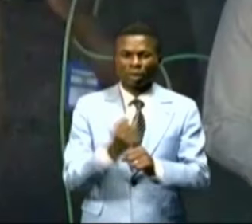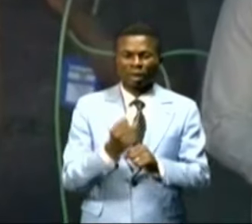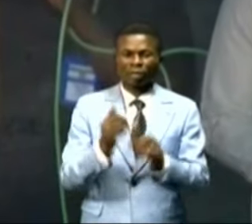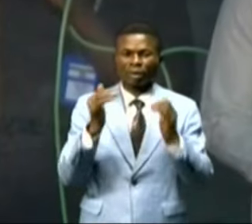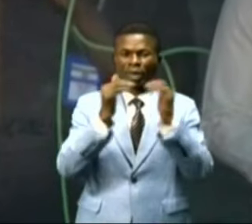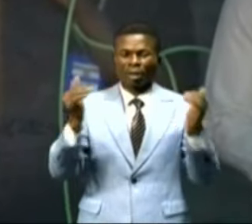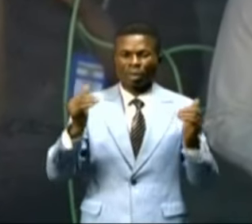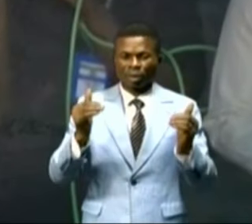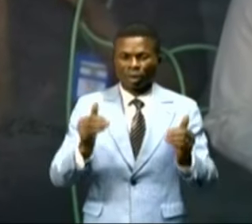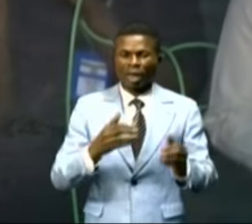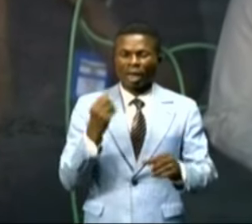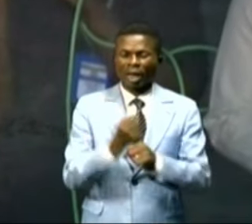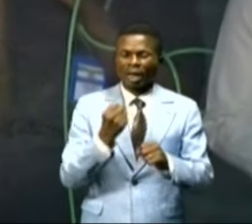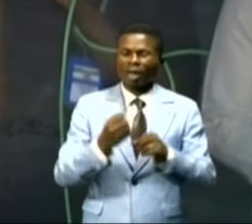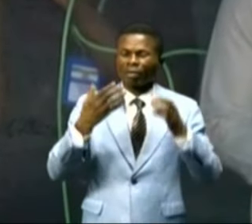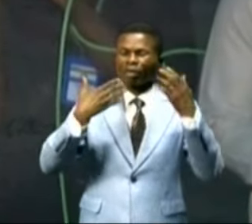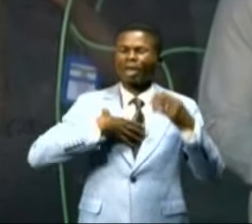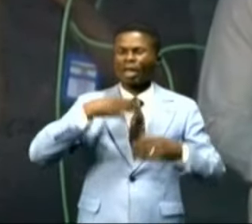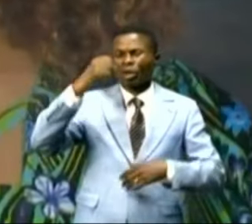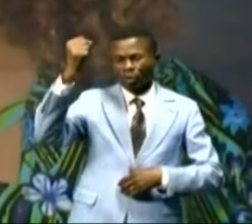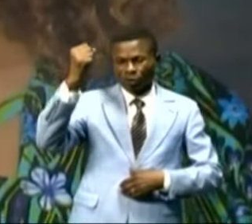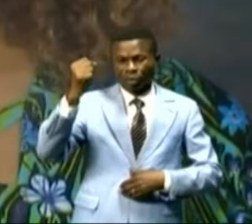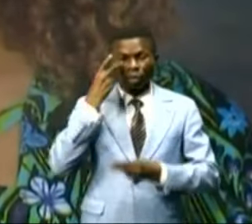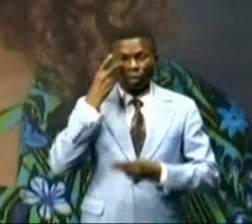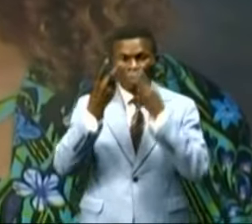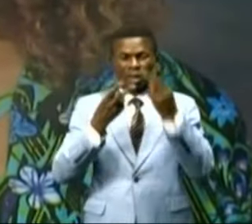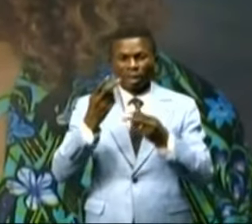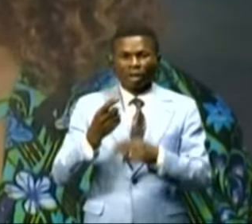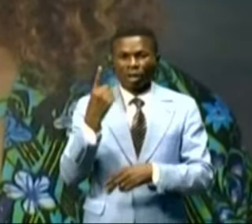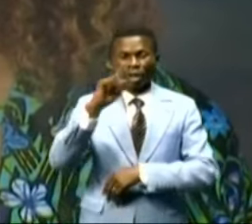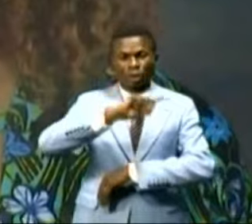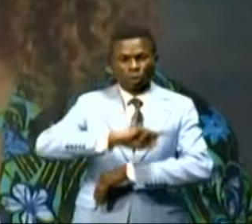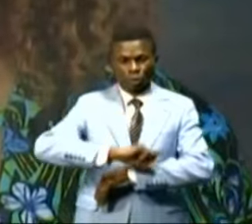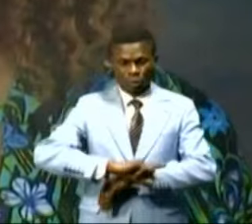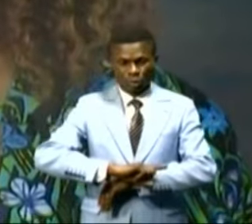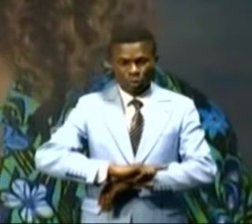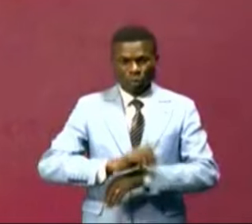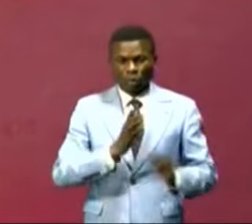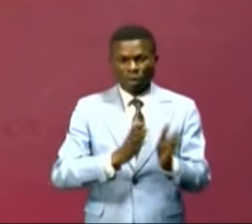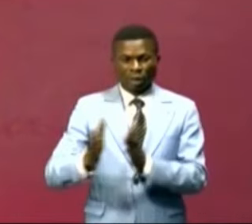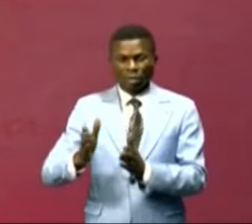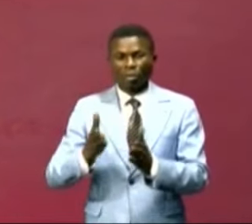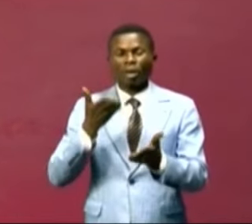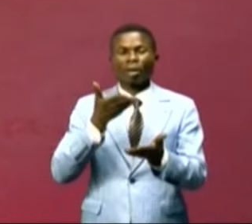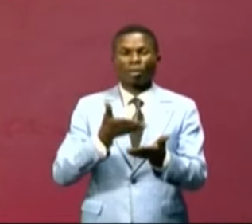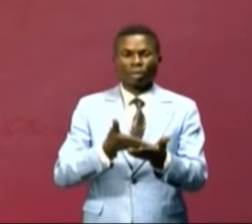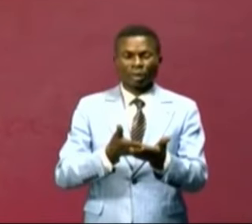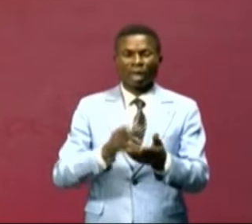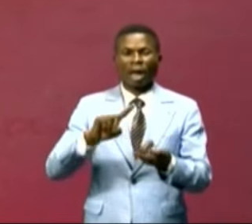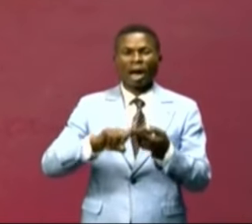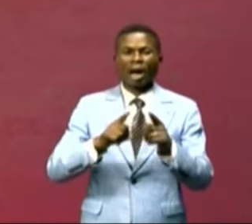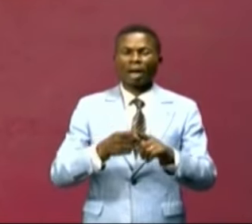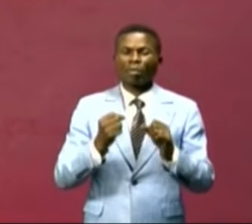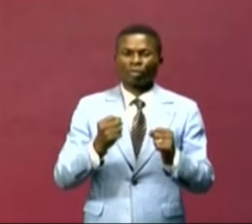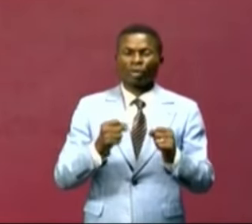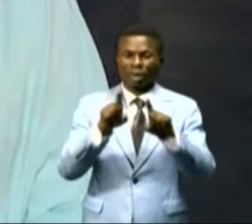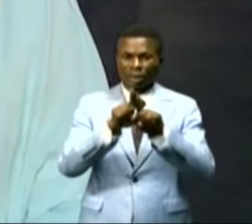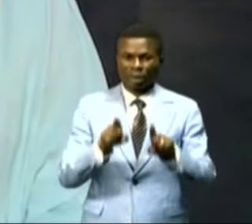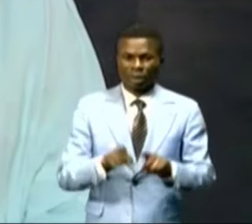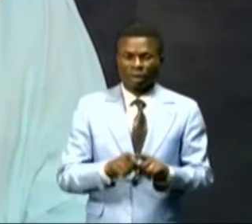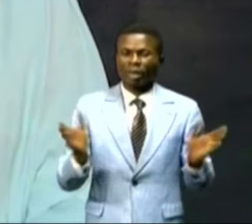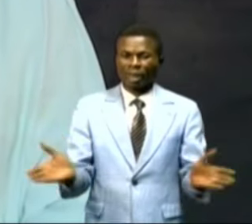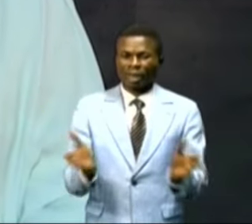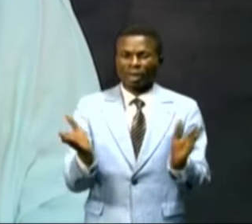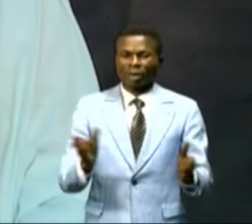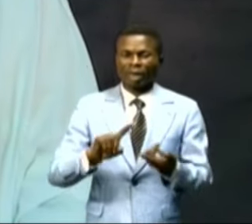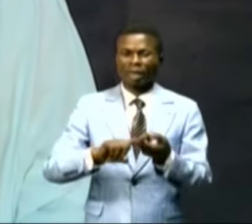a mené avec brio. Une visite de 24 heures placée sous le signe de l'amitié, mais aussi du renforcement